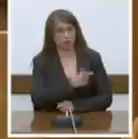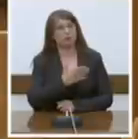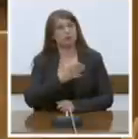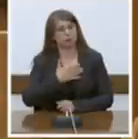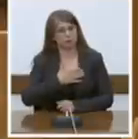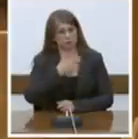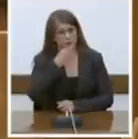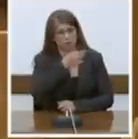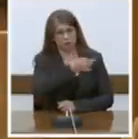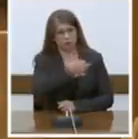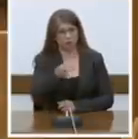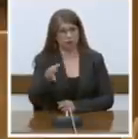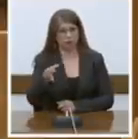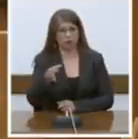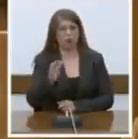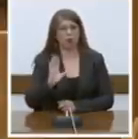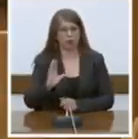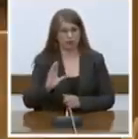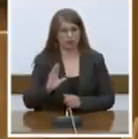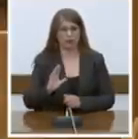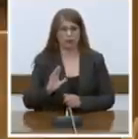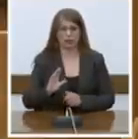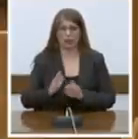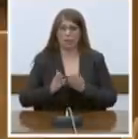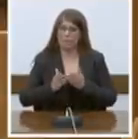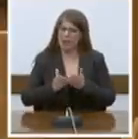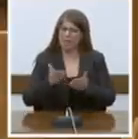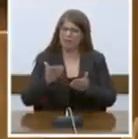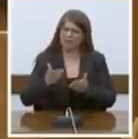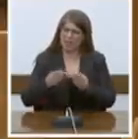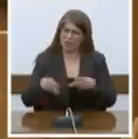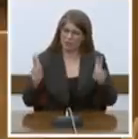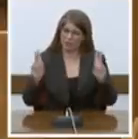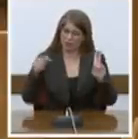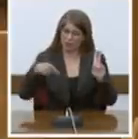πω ότι η Πλεύση Ελευθερίας θα είναι εδώ